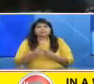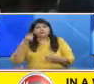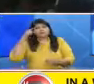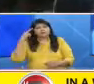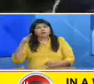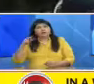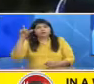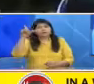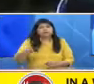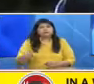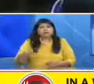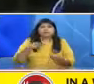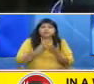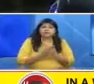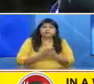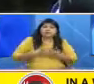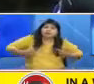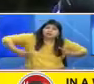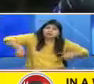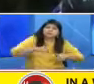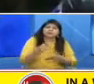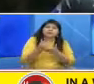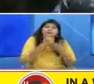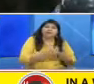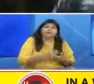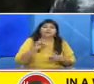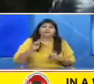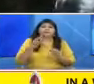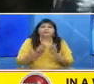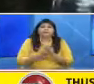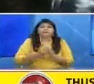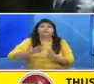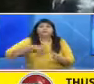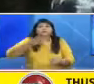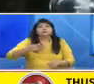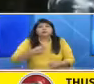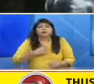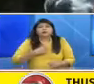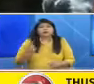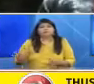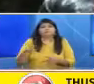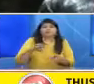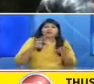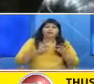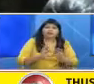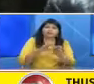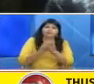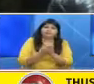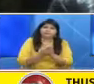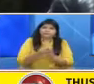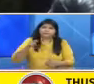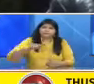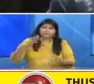जागरूक नागरिक, समाज सेवक बन जाता है। इसके बाद वो इस ध्येय के लिए खुद भी समर्पित हो जाता है।